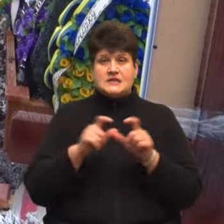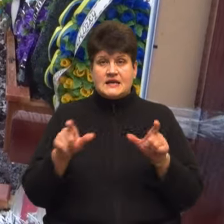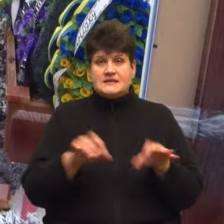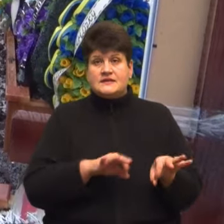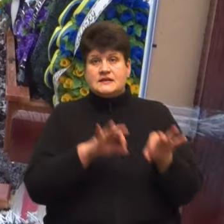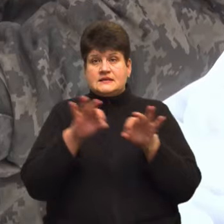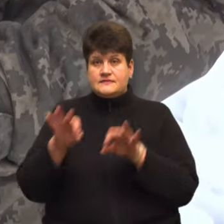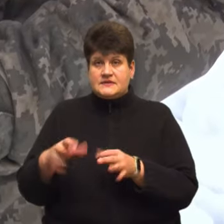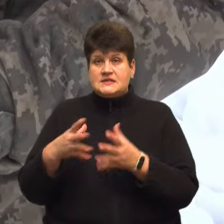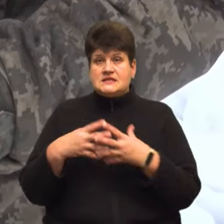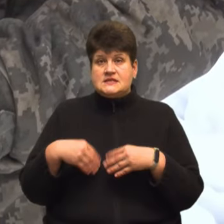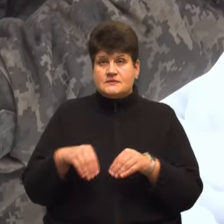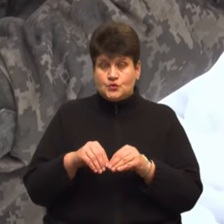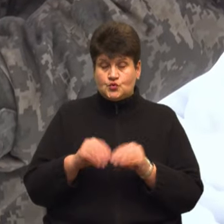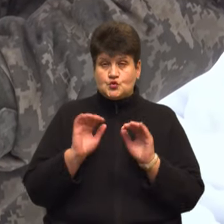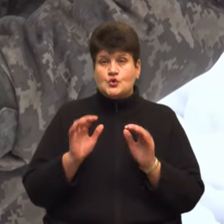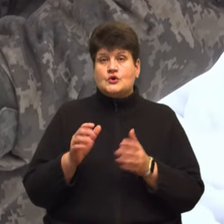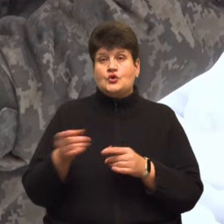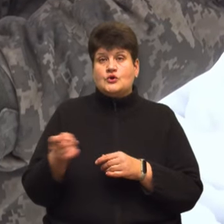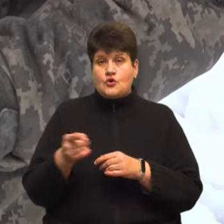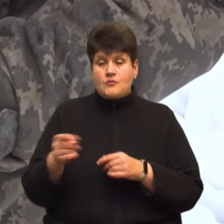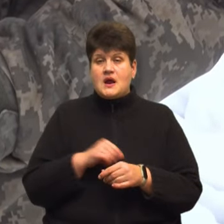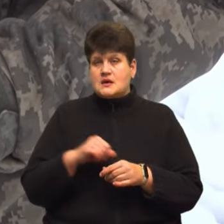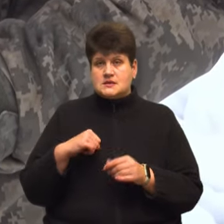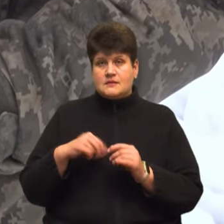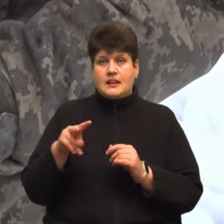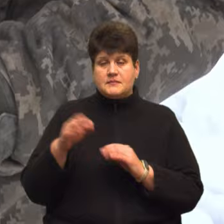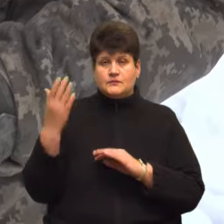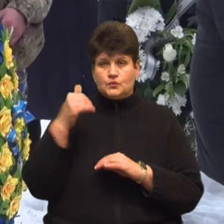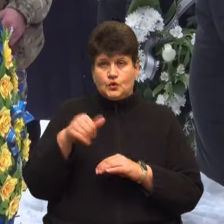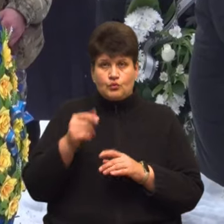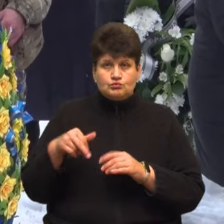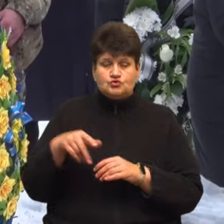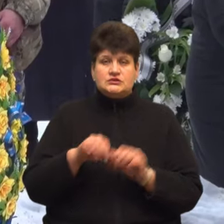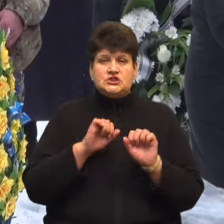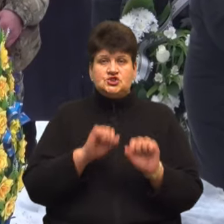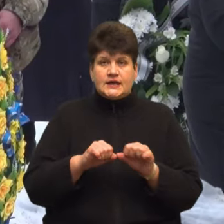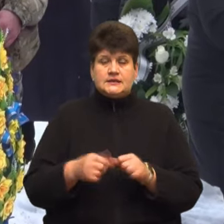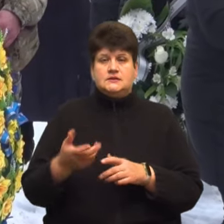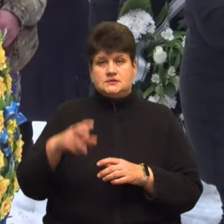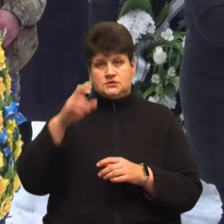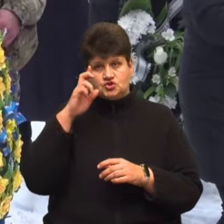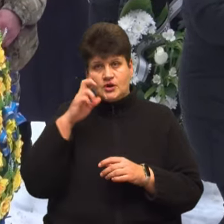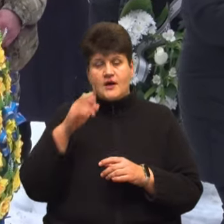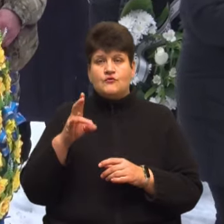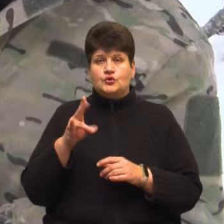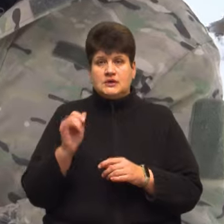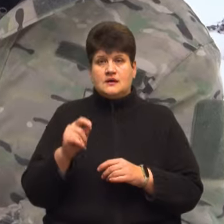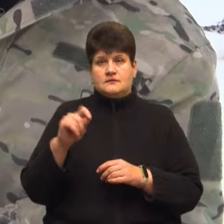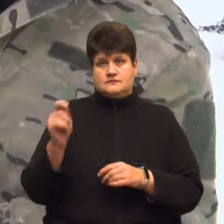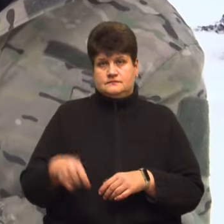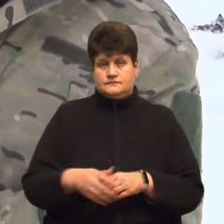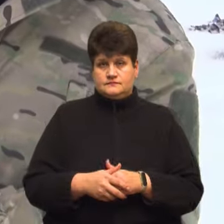до Тернополя а сам у липні минулого року шов захищати Батьківщину на передовій розповів побратим загиблого Сергій Чуприна